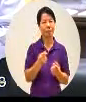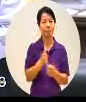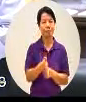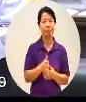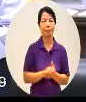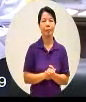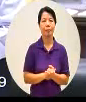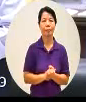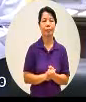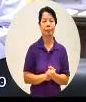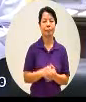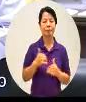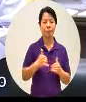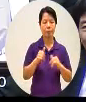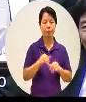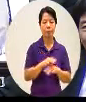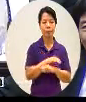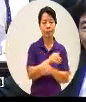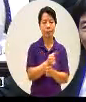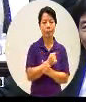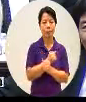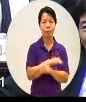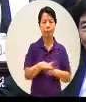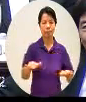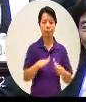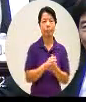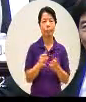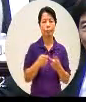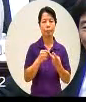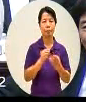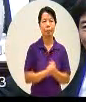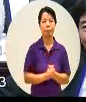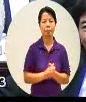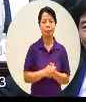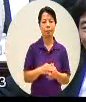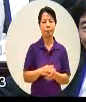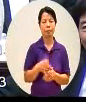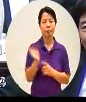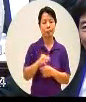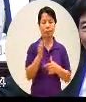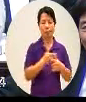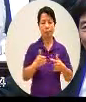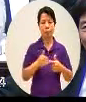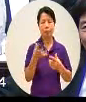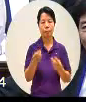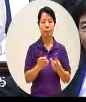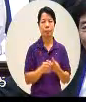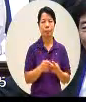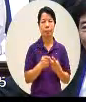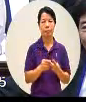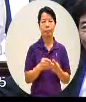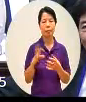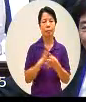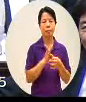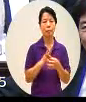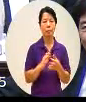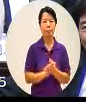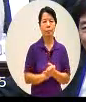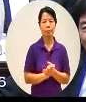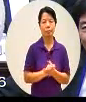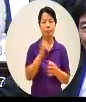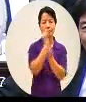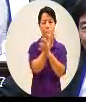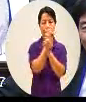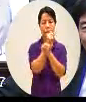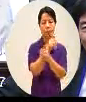齁、哦， 路要安全的，路爱平啊，吼、嗯 哦， 啊无死角啊， 哦、嗯， 啊加相关的这个啊号志上